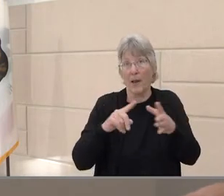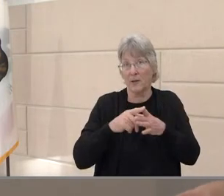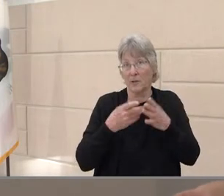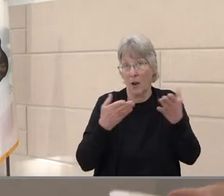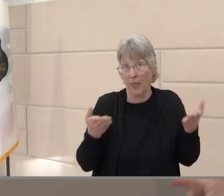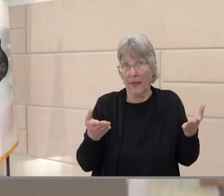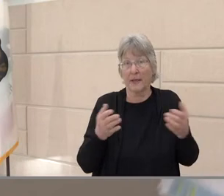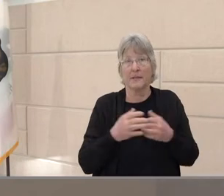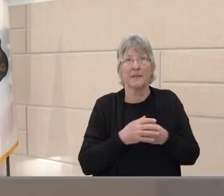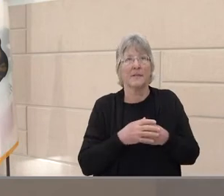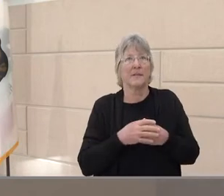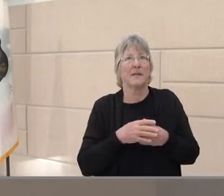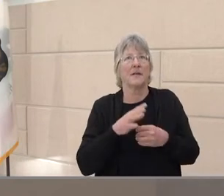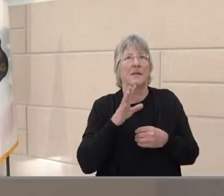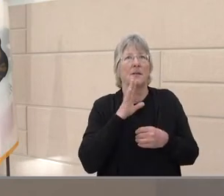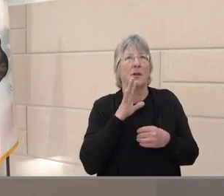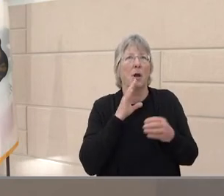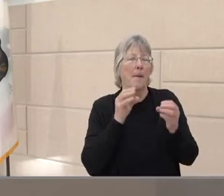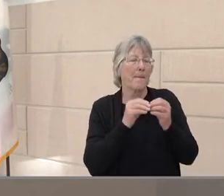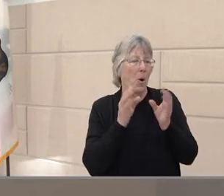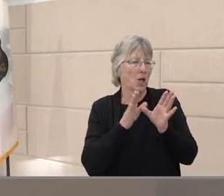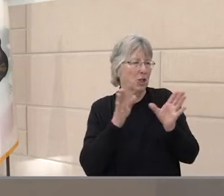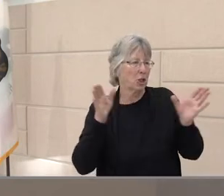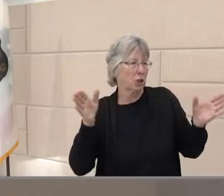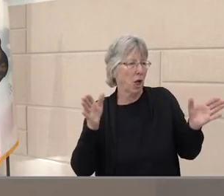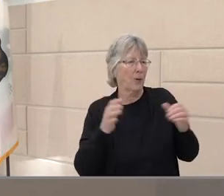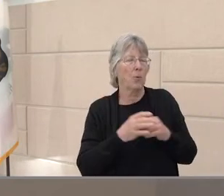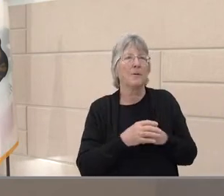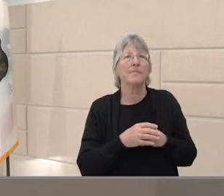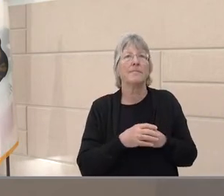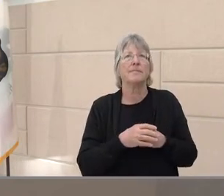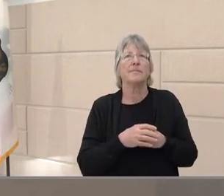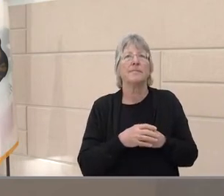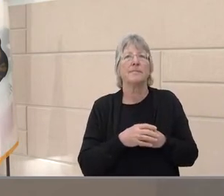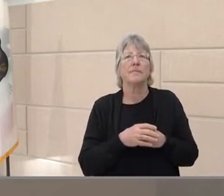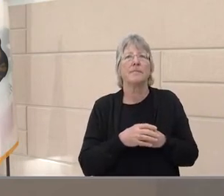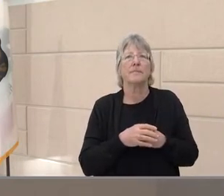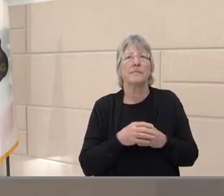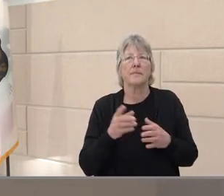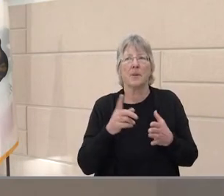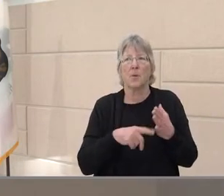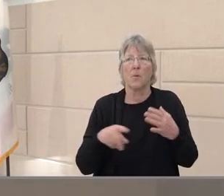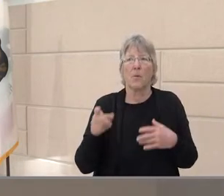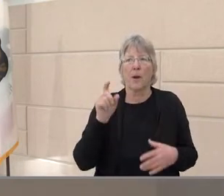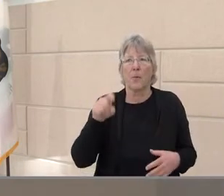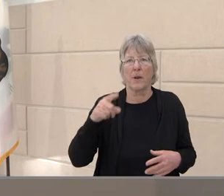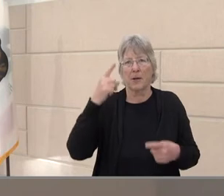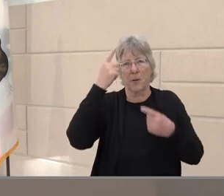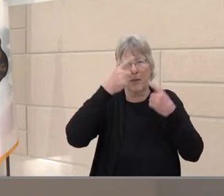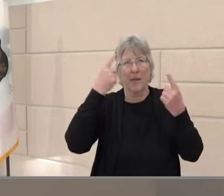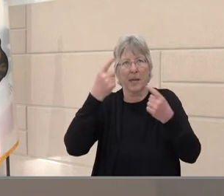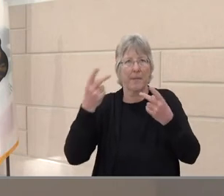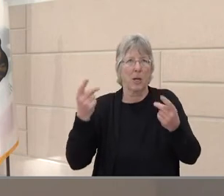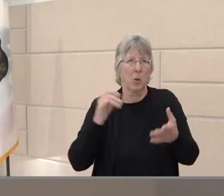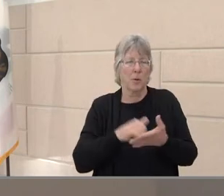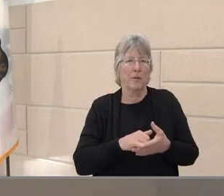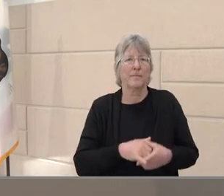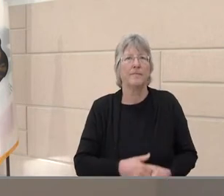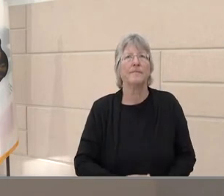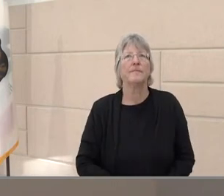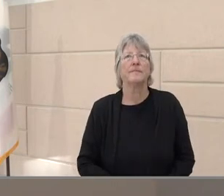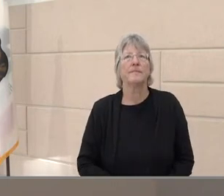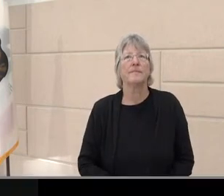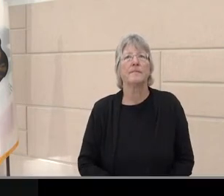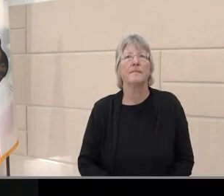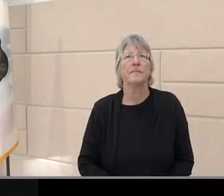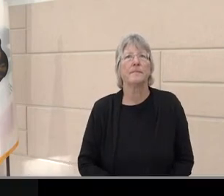ម្រាប់មកកាន់ក្រសួងអប់រំ District Long Beach នេះដើម្បីបង្កើតកិច្ចការធ្វើជាបន្តដូច្នេះវាជាអ្វី